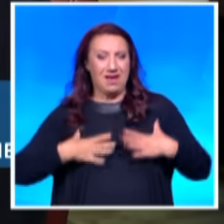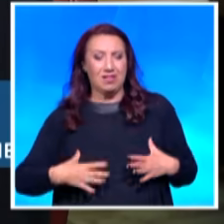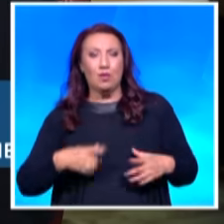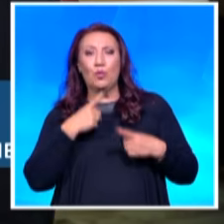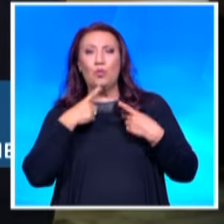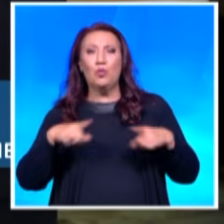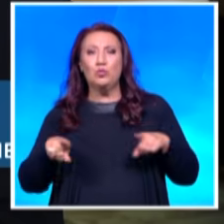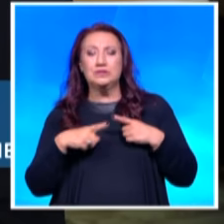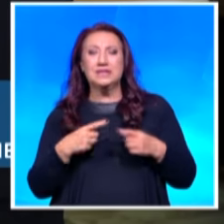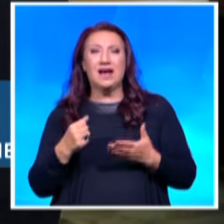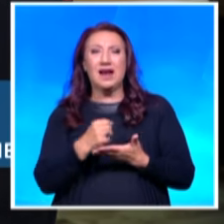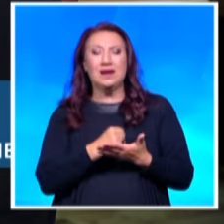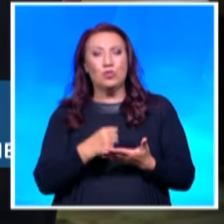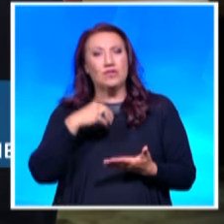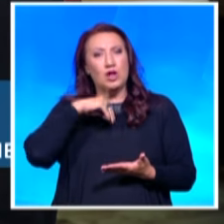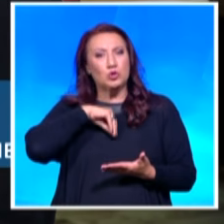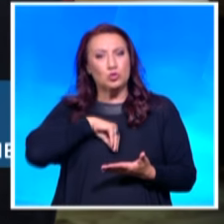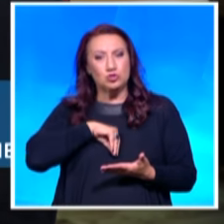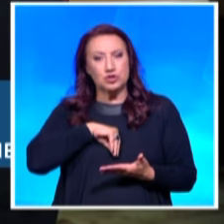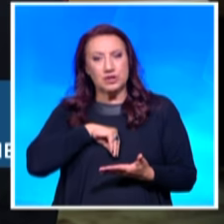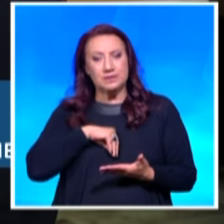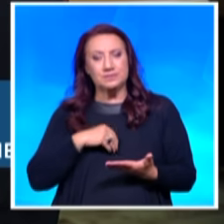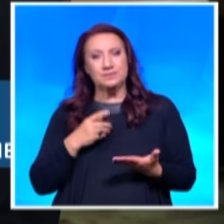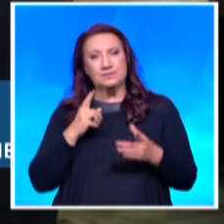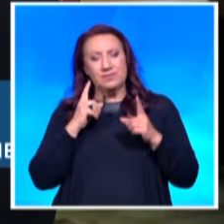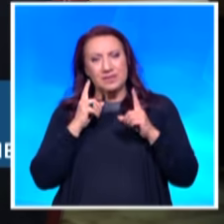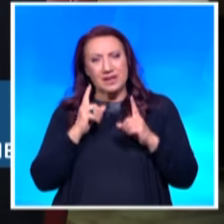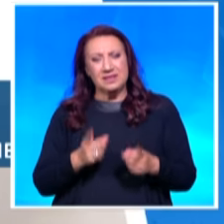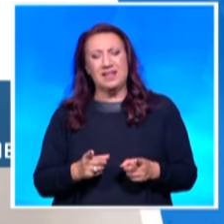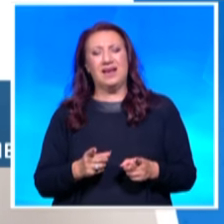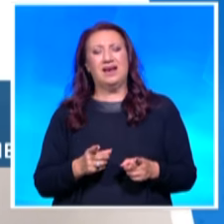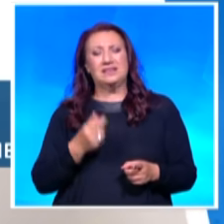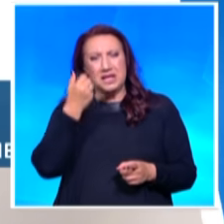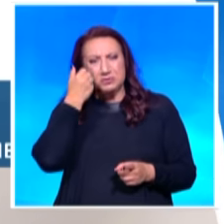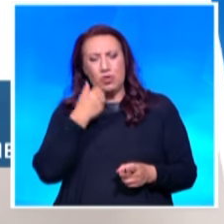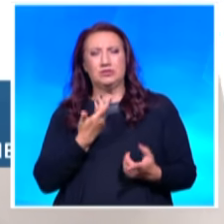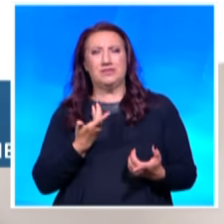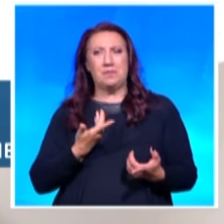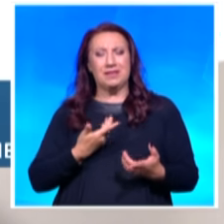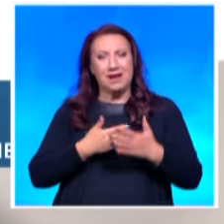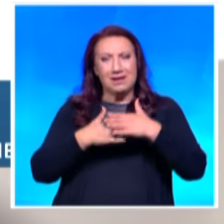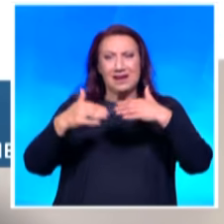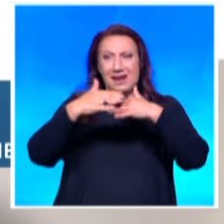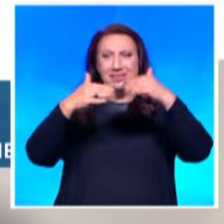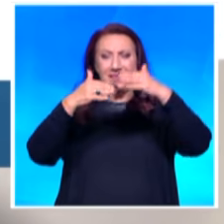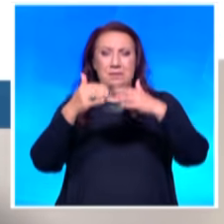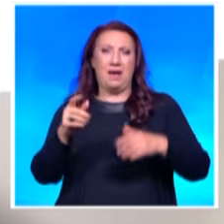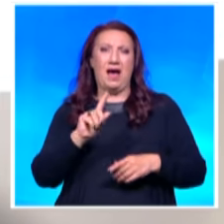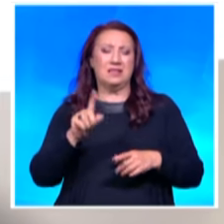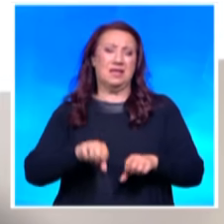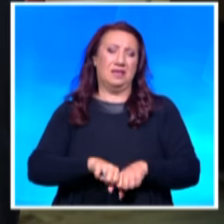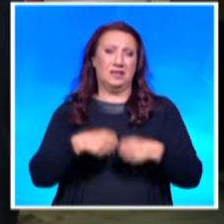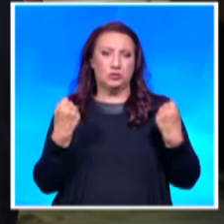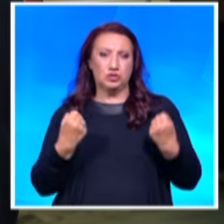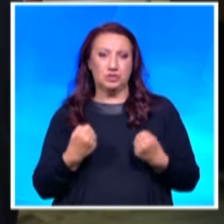Савов. И хора, нека да си използваме силата да градим, а не да рушим. И както завършва постът му във Фейсбук в подкрепа на